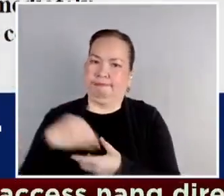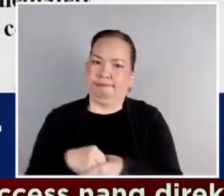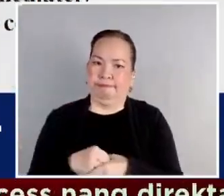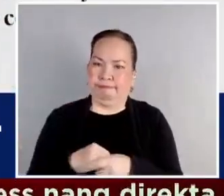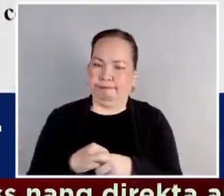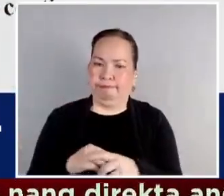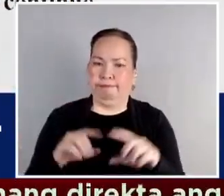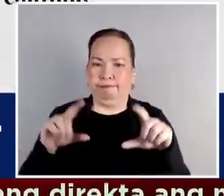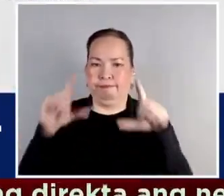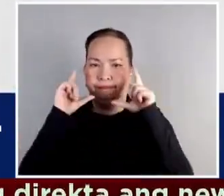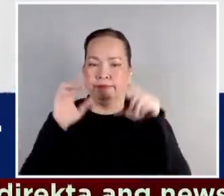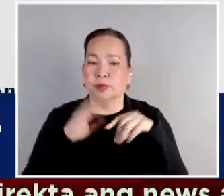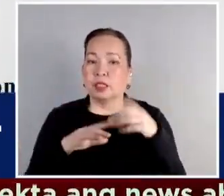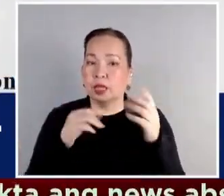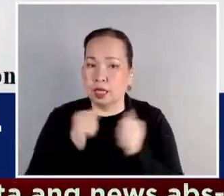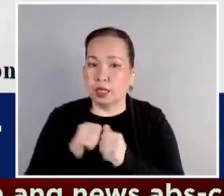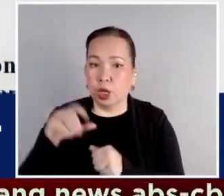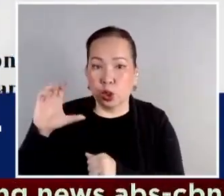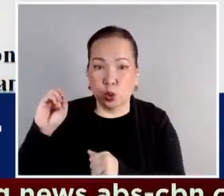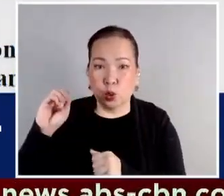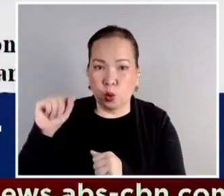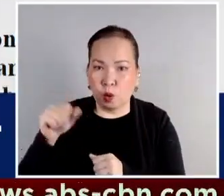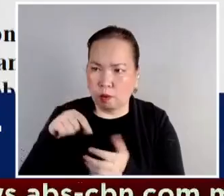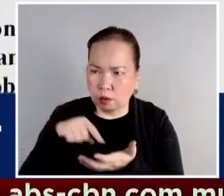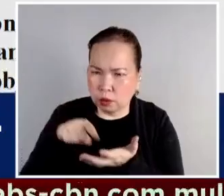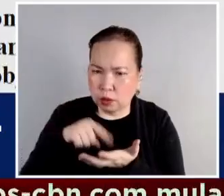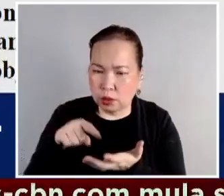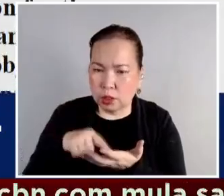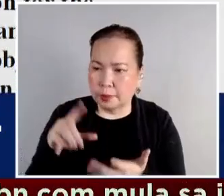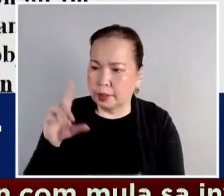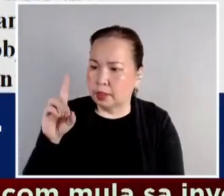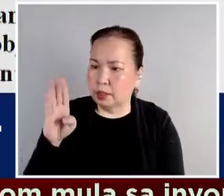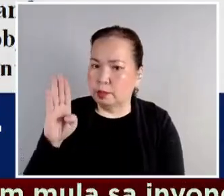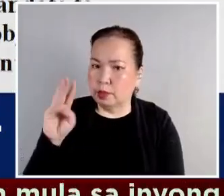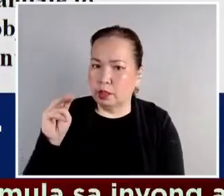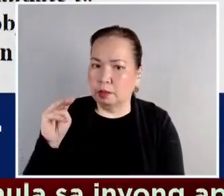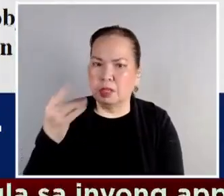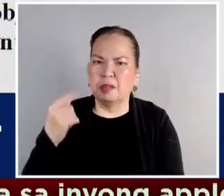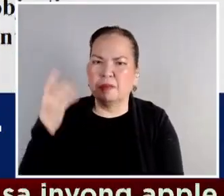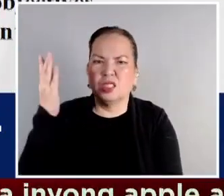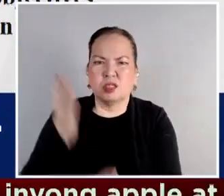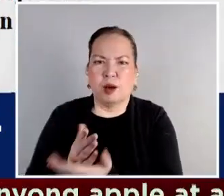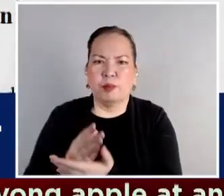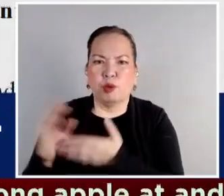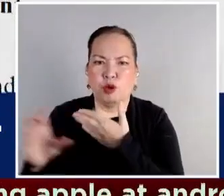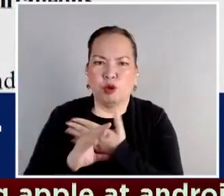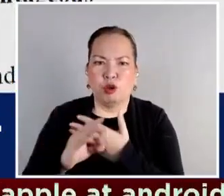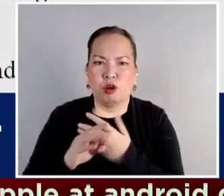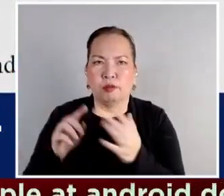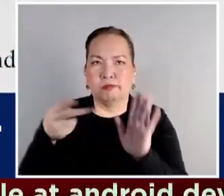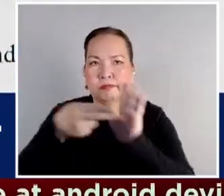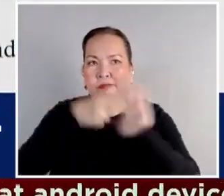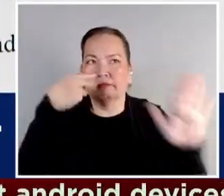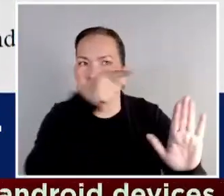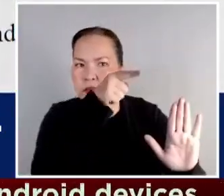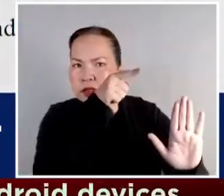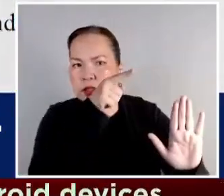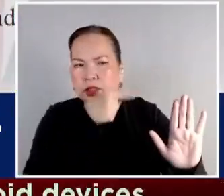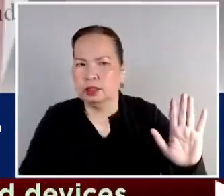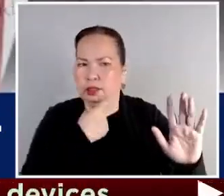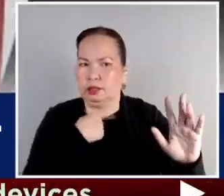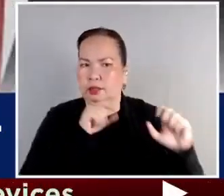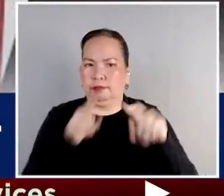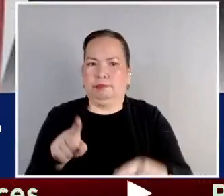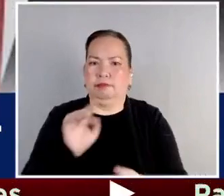din ang COA sa PSDBM kung dapat na rin bang ipatigil ang kontrata ng proyekto at i-blacklist ang suppliers kung